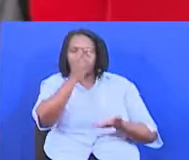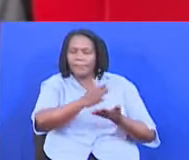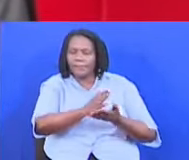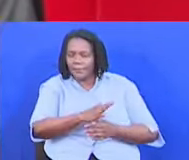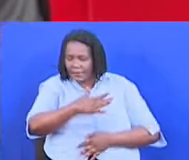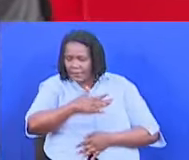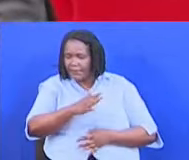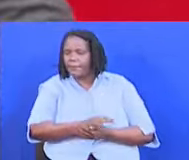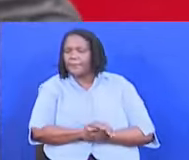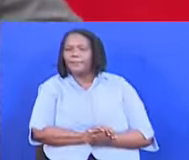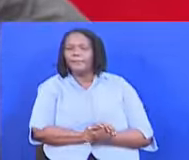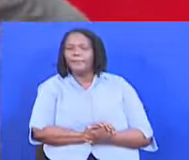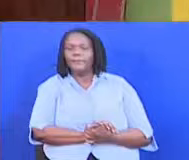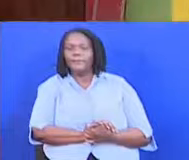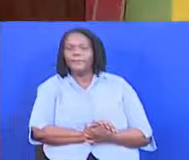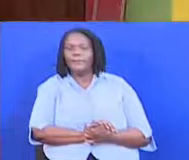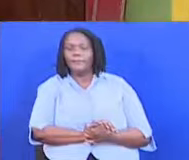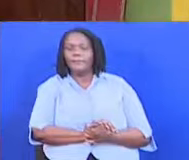Asante sana.